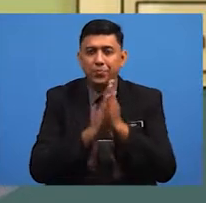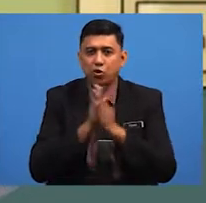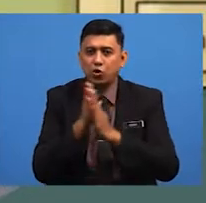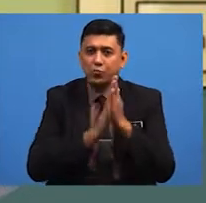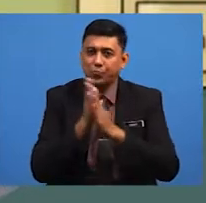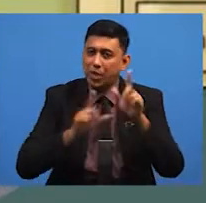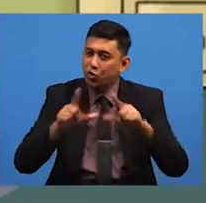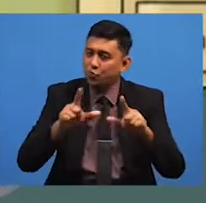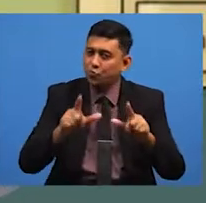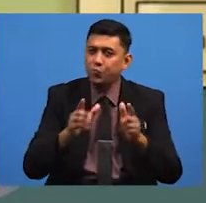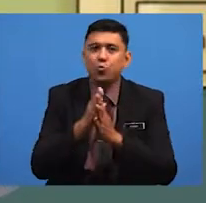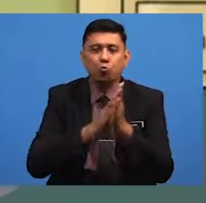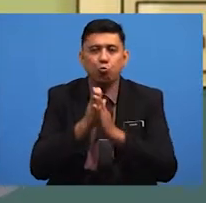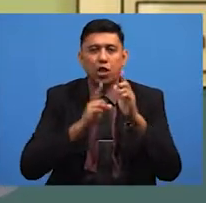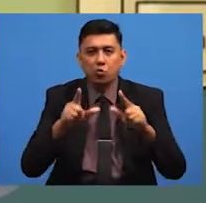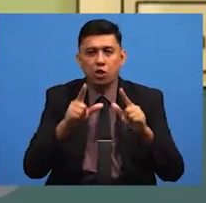tangan ini laju-laju